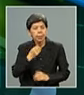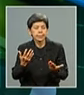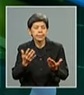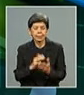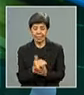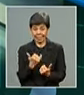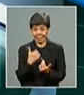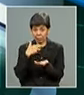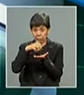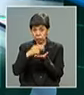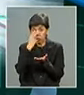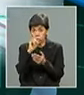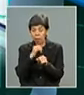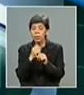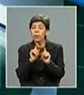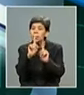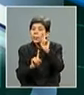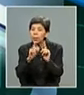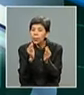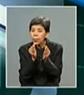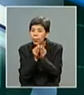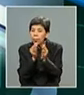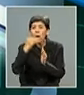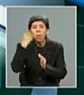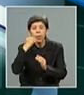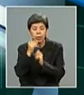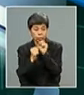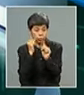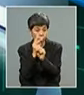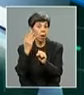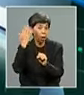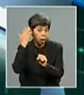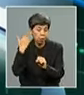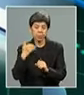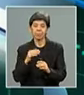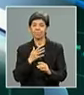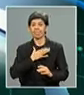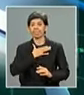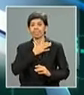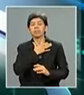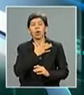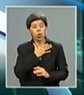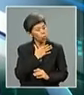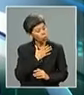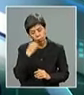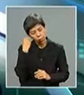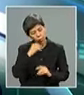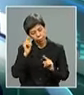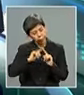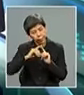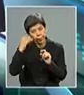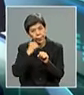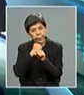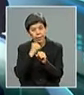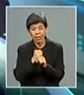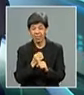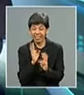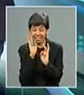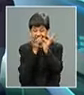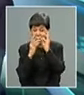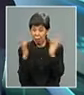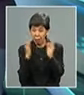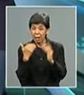มูลนี้ตอกย้ำด้วยสถิติแชมป์ค่าฝุ่นละออง2ปีที่ผ่านมาก็พบว่าแม่ฮ่องสอนเป็นที่1มาโดยตลอดเลยนะครับโดยช่วงเวลาค่าฝุ่นละอองสูงสุด